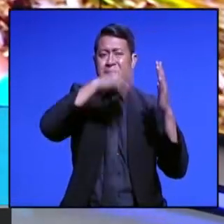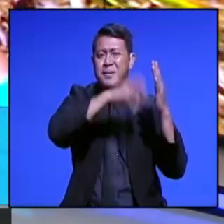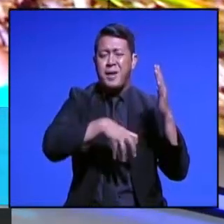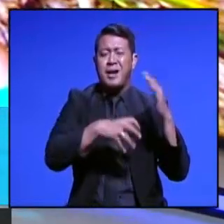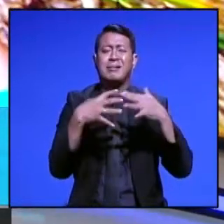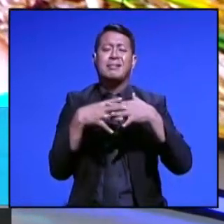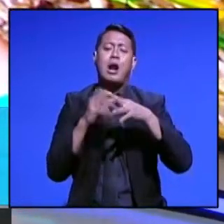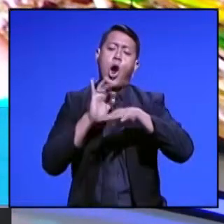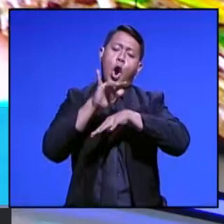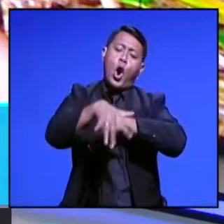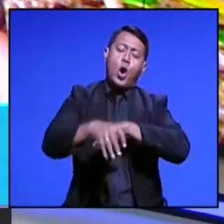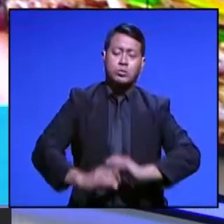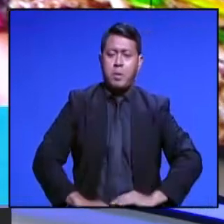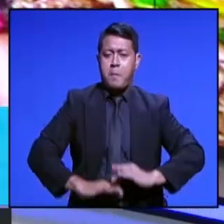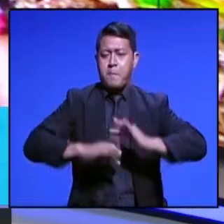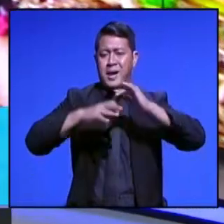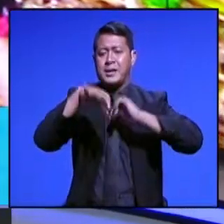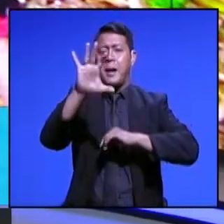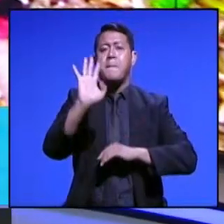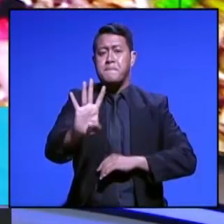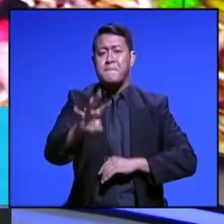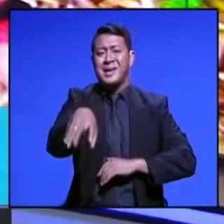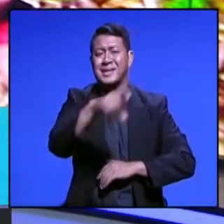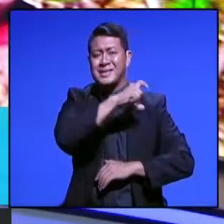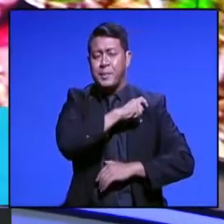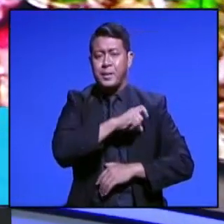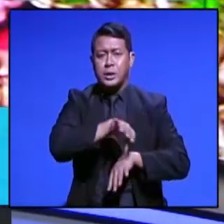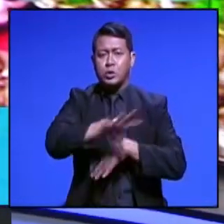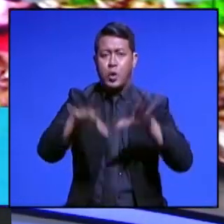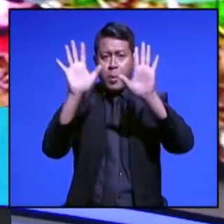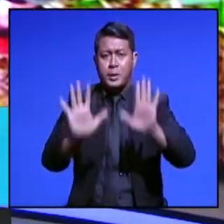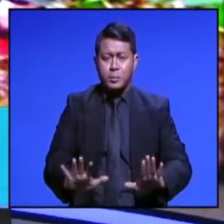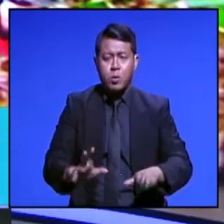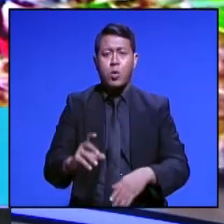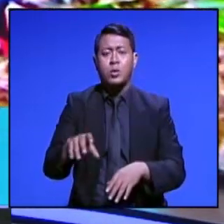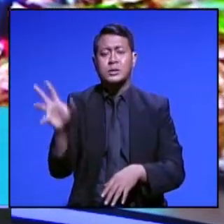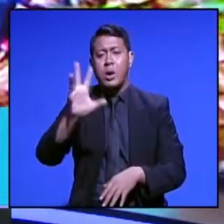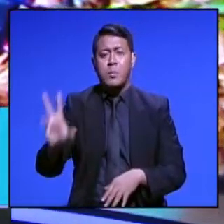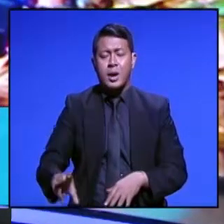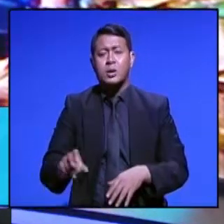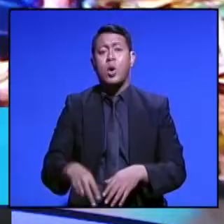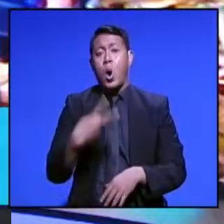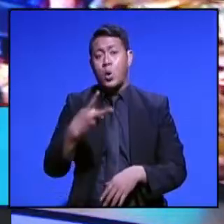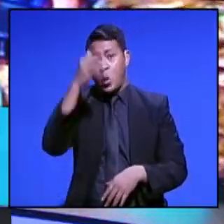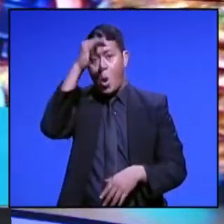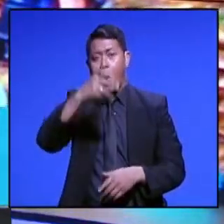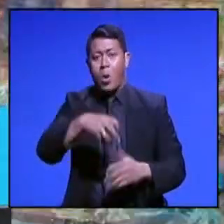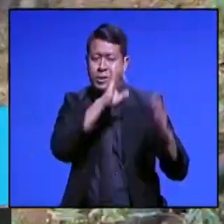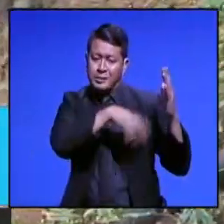longsor serta banjir di 4 kecamatan sekabupaten Bogor, Jawa Barat. Sebelumnya 2 penambang liar sudah ditahan